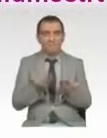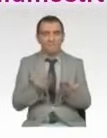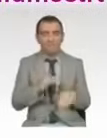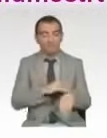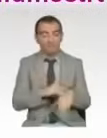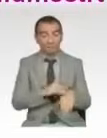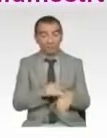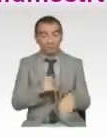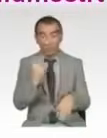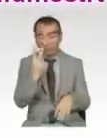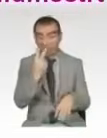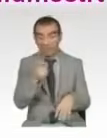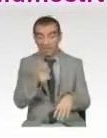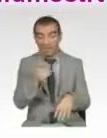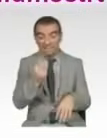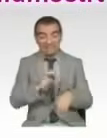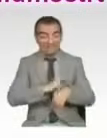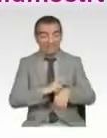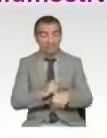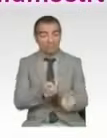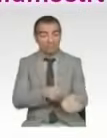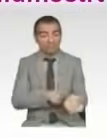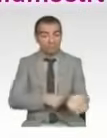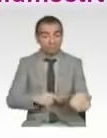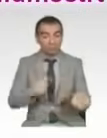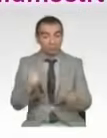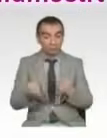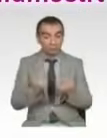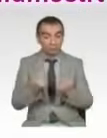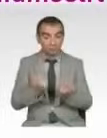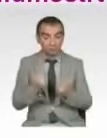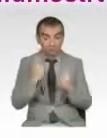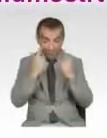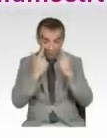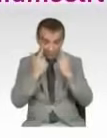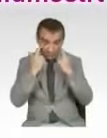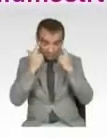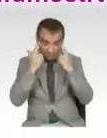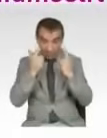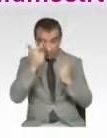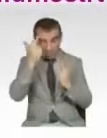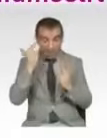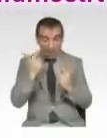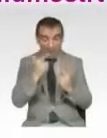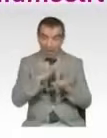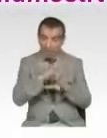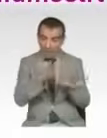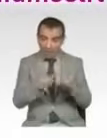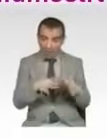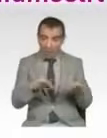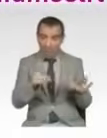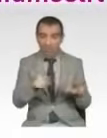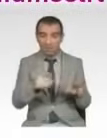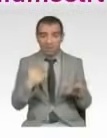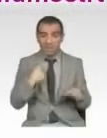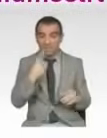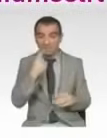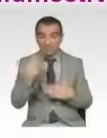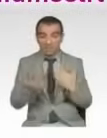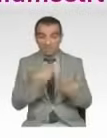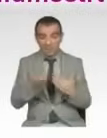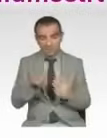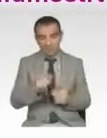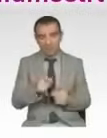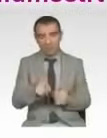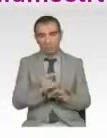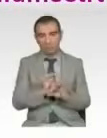Cildin, gözeneklerinin ve sinir sisteminin çok yoğun olduğu şöyle şöyle şöyle şöyle yaptığınızda. Ben yıllardır bunu